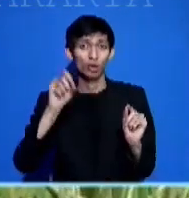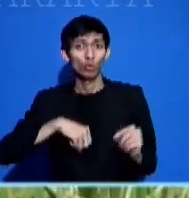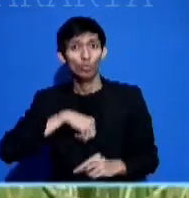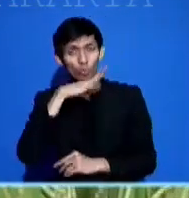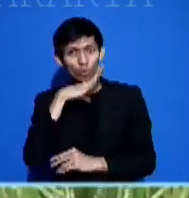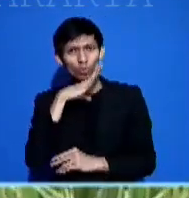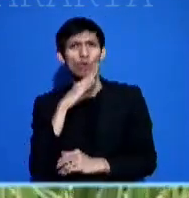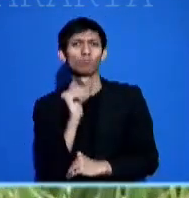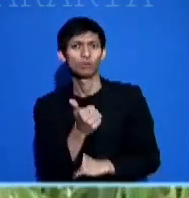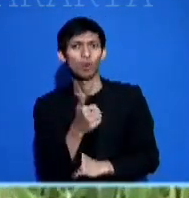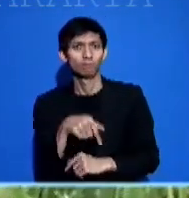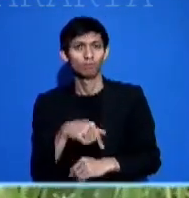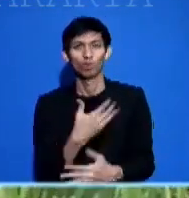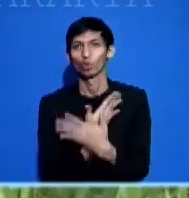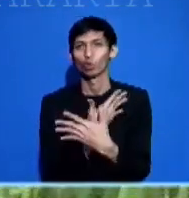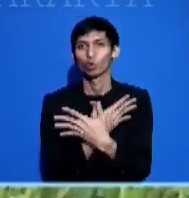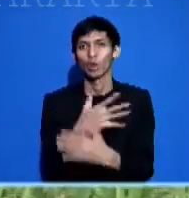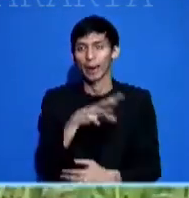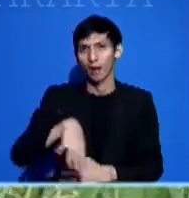kumad set Bu as palapuran